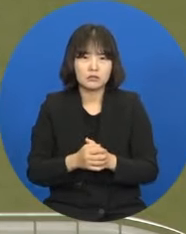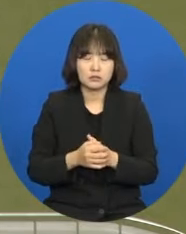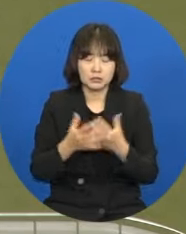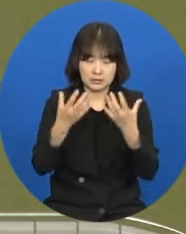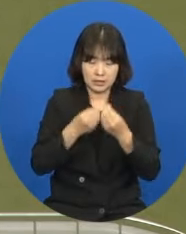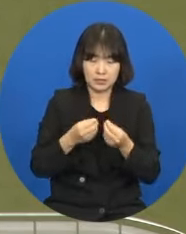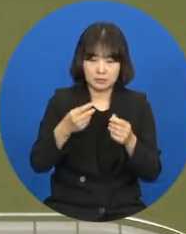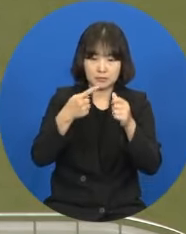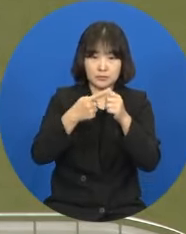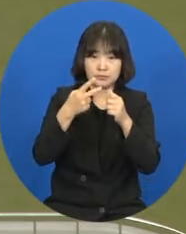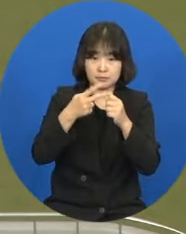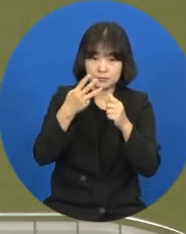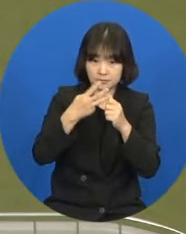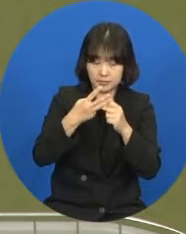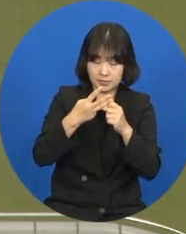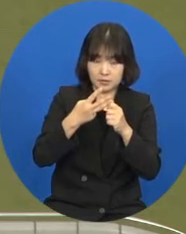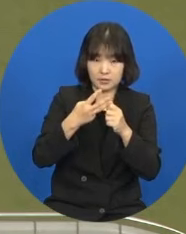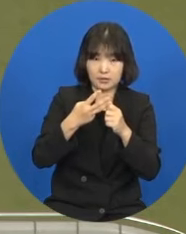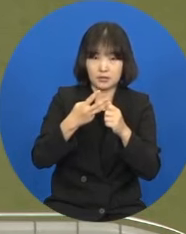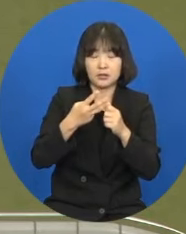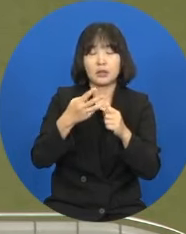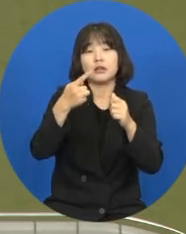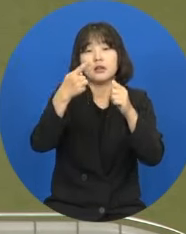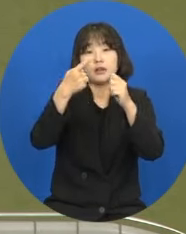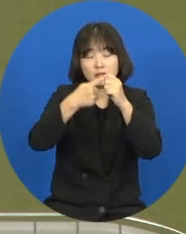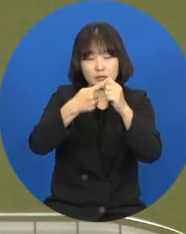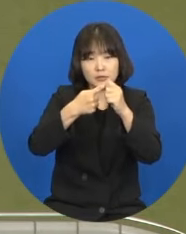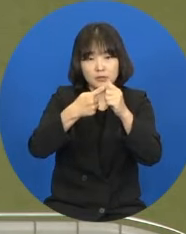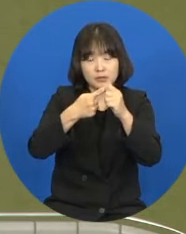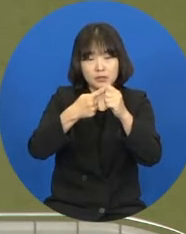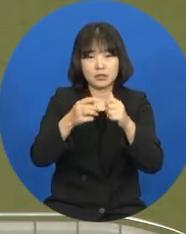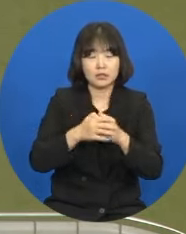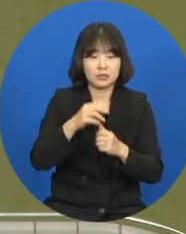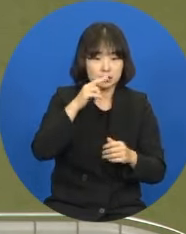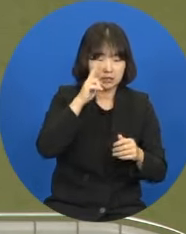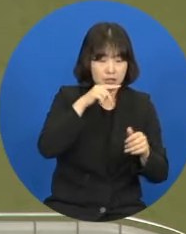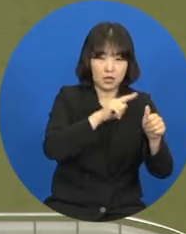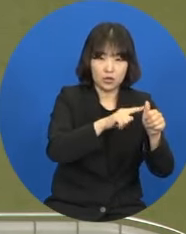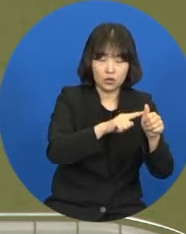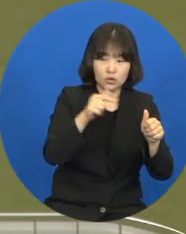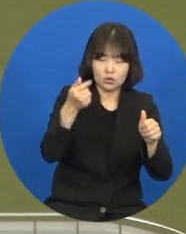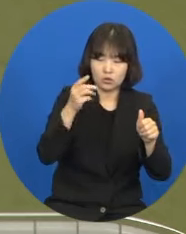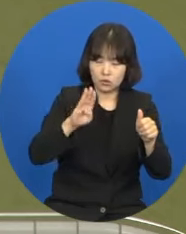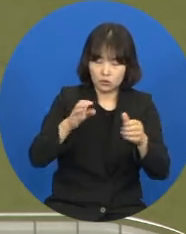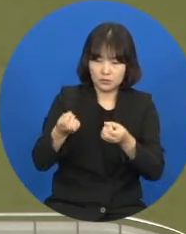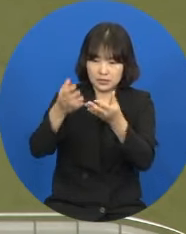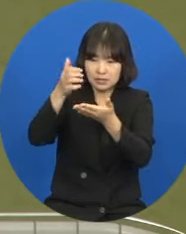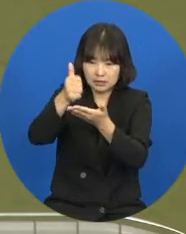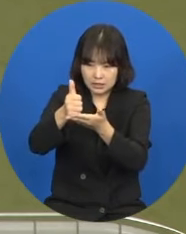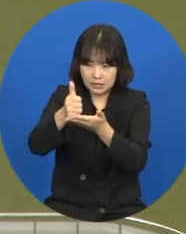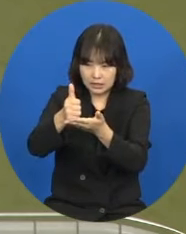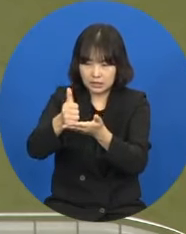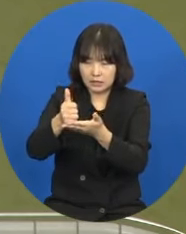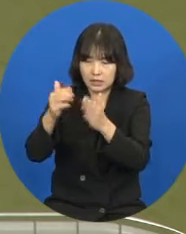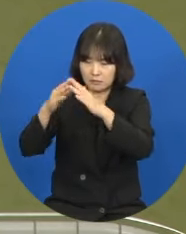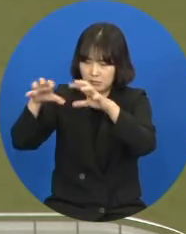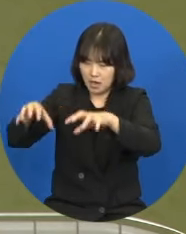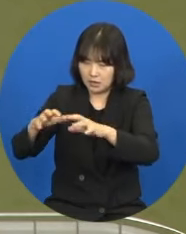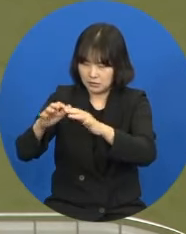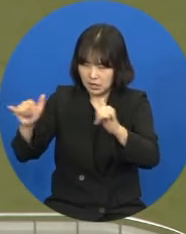가지만 꼽아본다면 첫 번째 사울은 노베 제사장들과 그 마을 사람들을 학살하라는